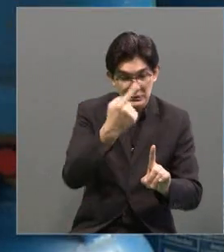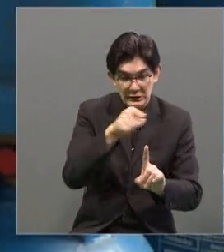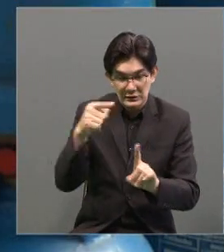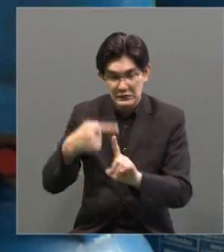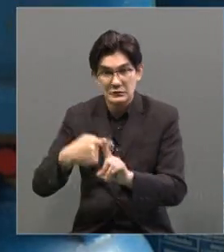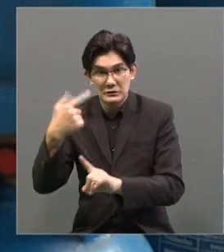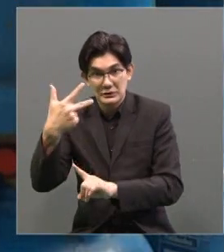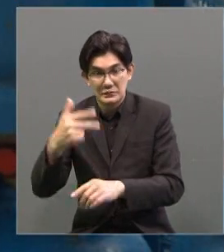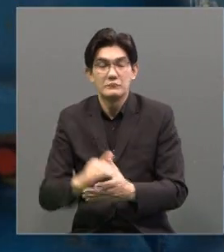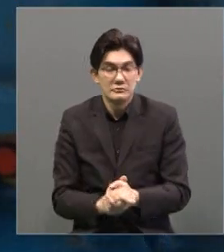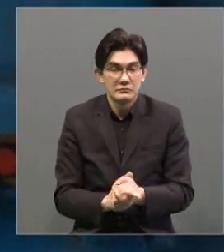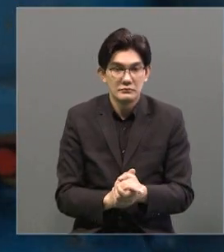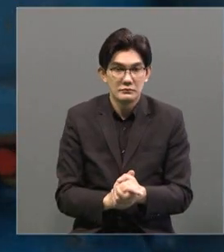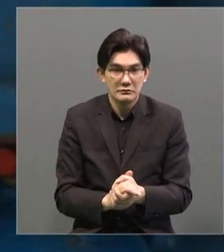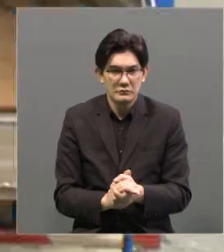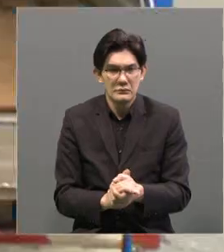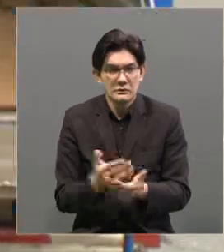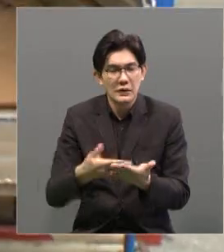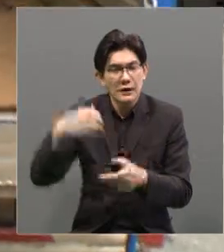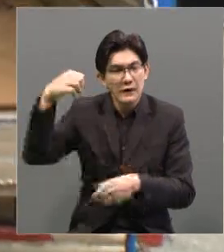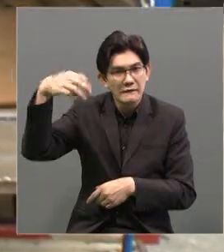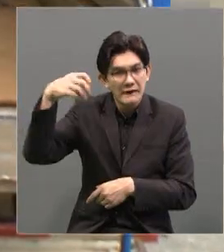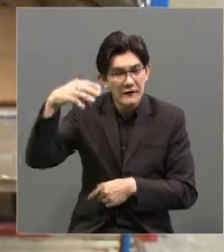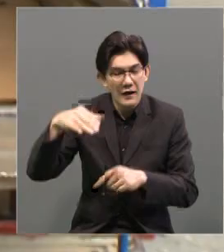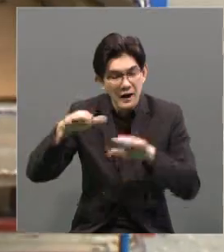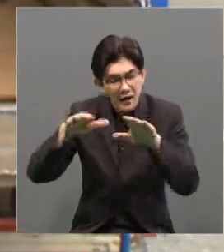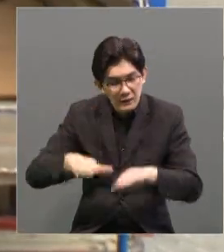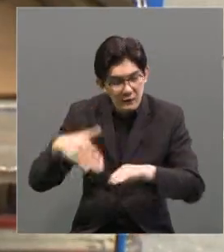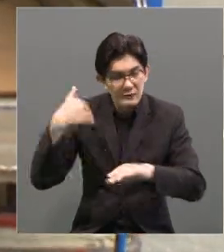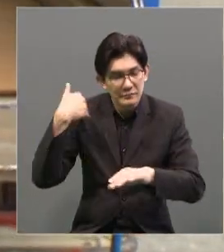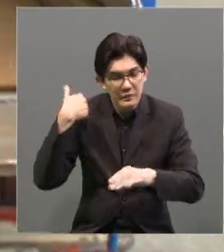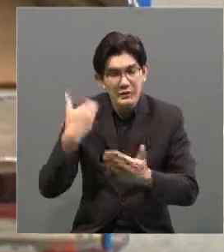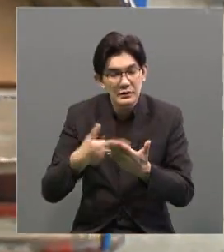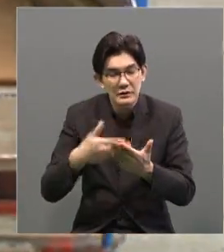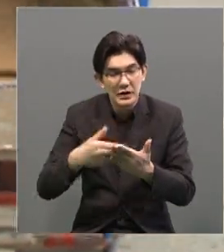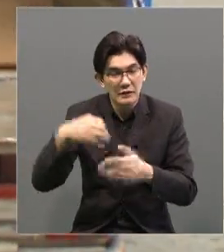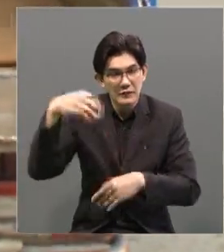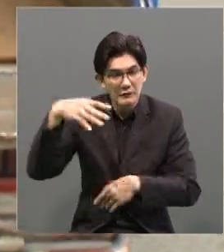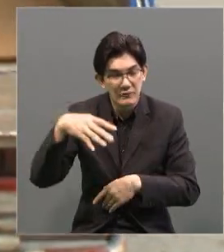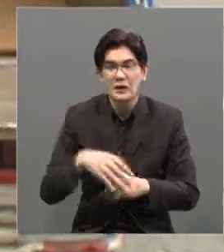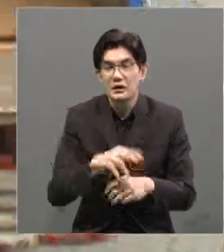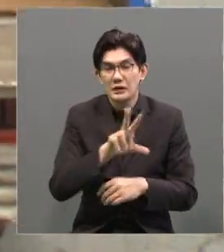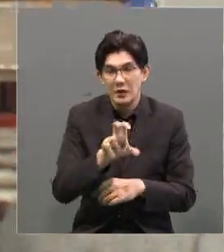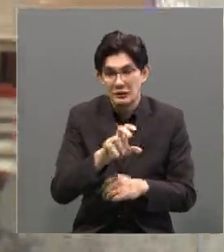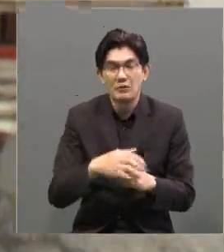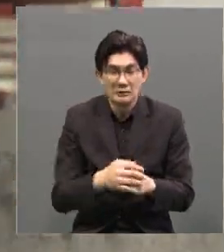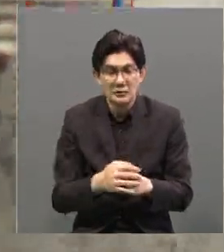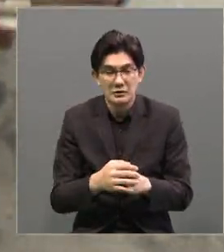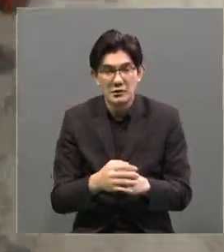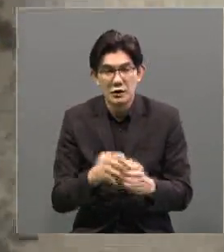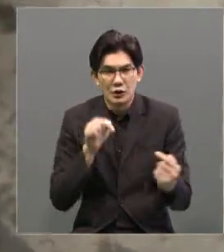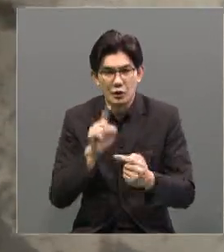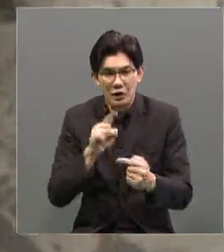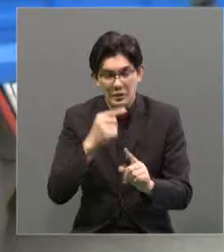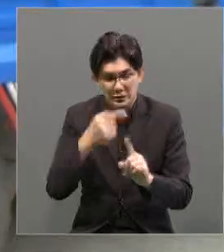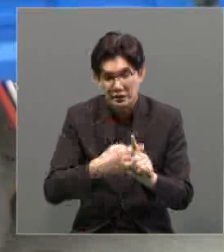จนถึงมีนาคมรวมถึงส่วนลดค่าไฟฟ้ากลุ่มเปราะบางที่มีการใช้ไฟฟ้าไม่เกิน300 หน่วยต่อเดือนสำหรับค่าไฟฟ้